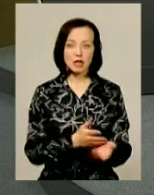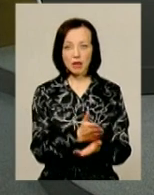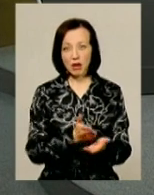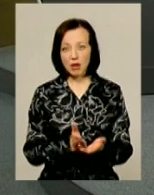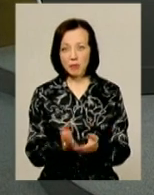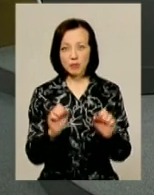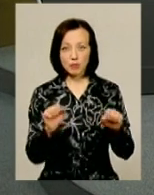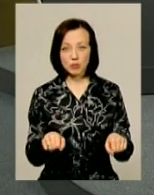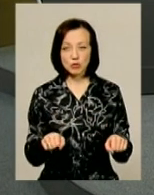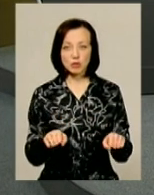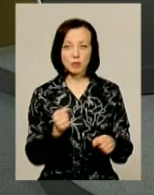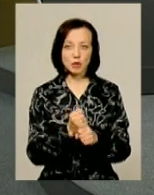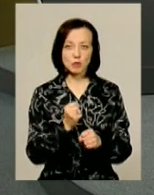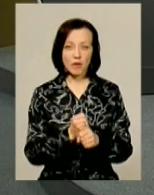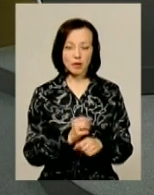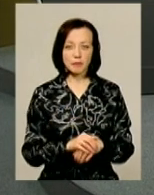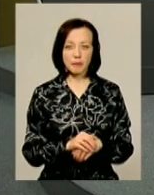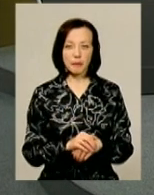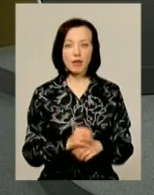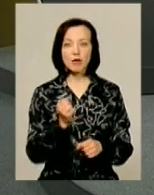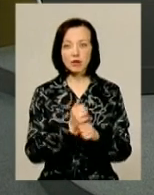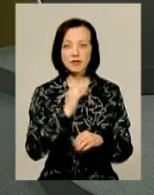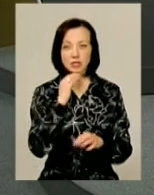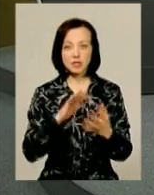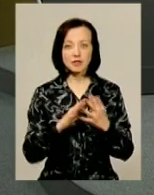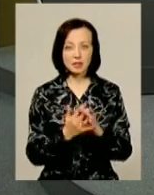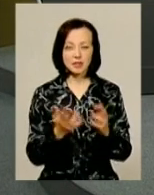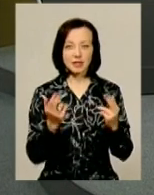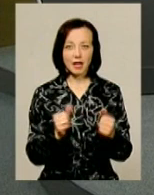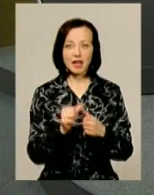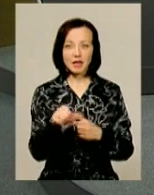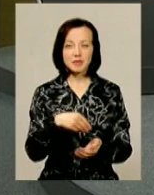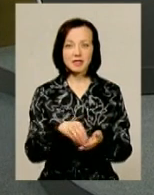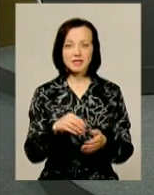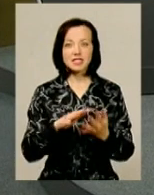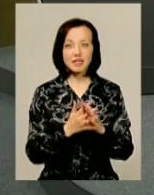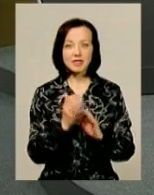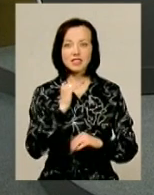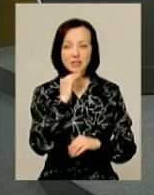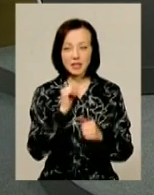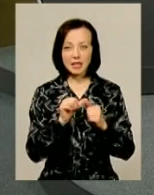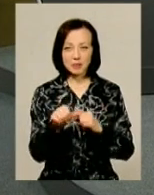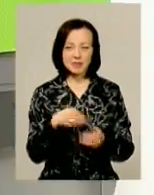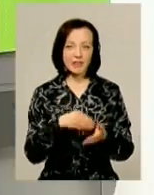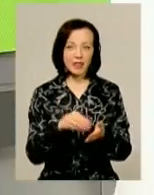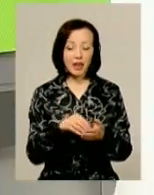напрямках працювати. Роботи вистачає в селі, так? Роботи в селі вистачає, крім